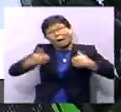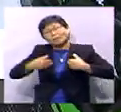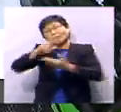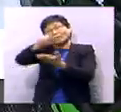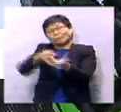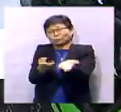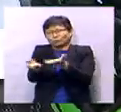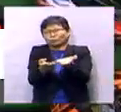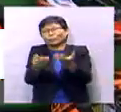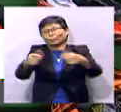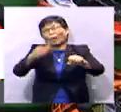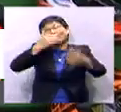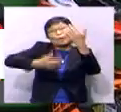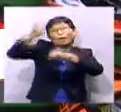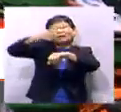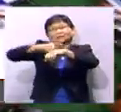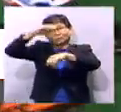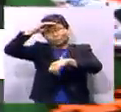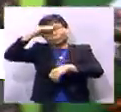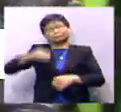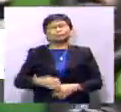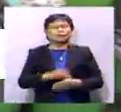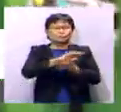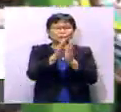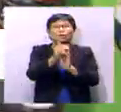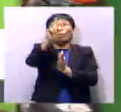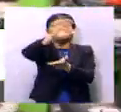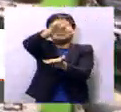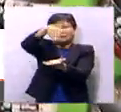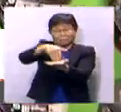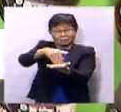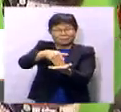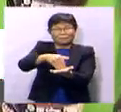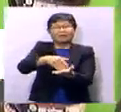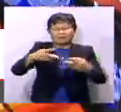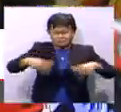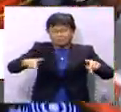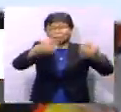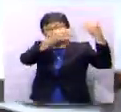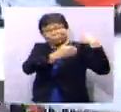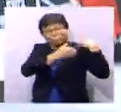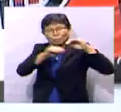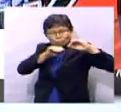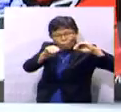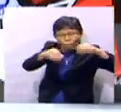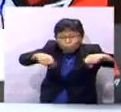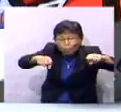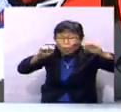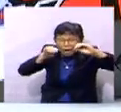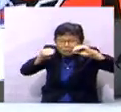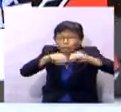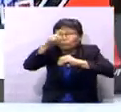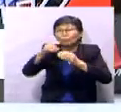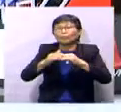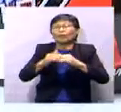pusat servis motor terbaik di Johor. Selain menjadi one-stop center, premis itu juga berperanan mendidik penunggang motosikal